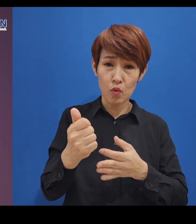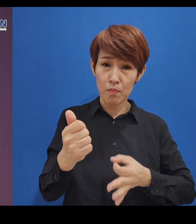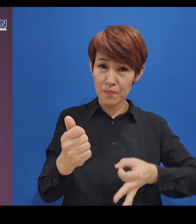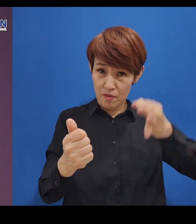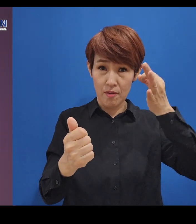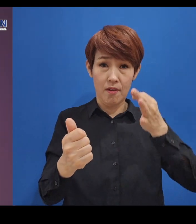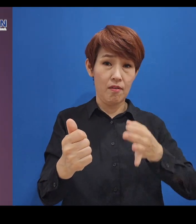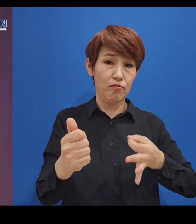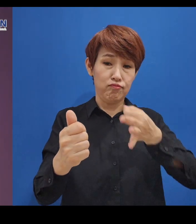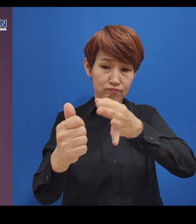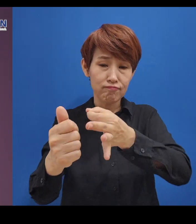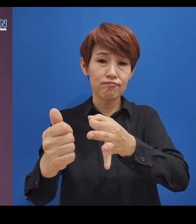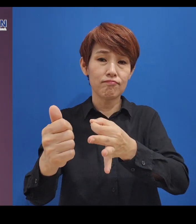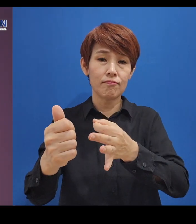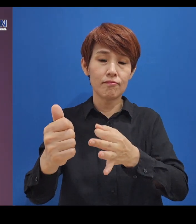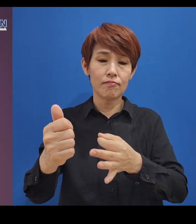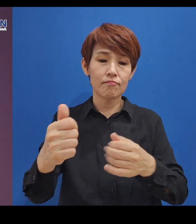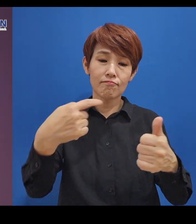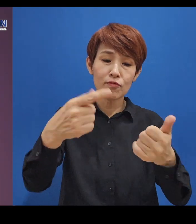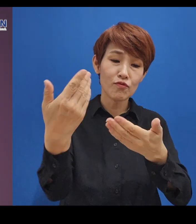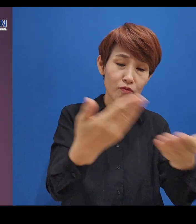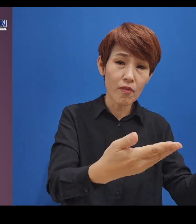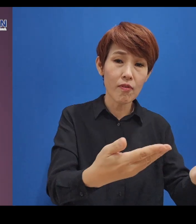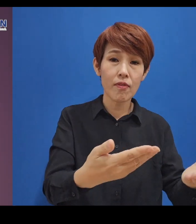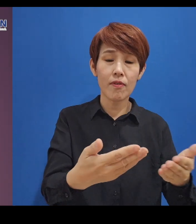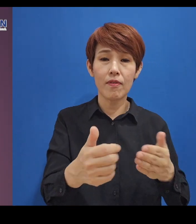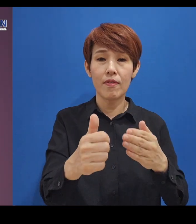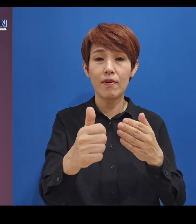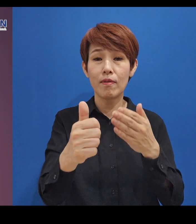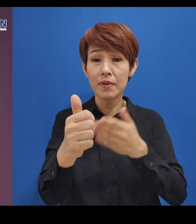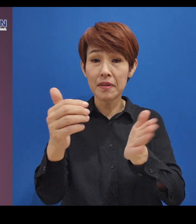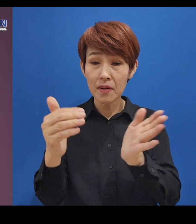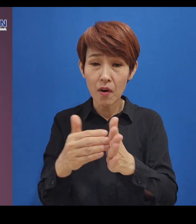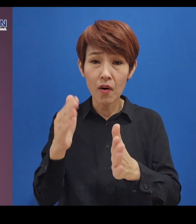안 들어. 성도들도 그래요.